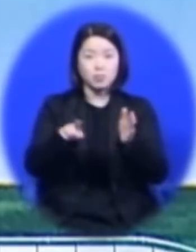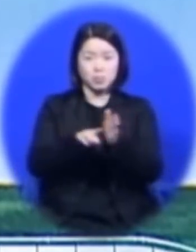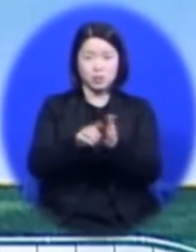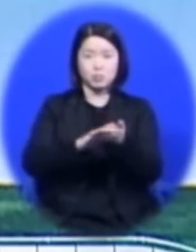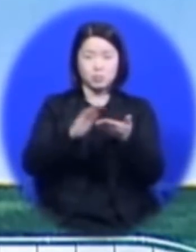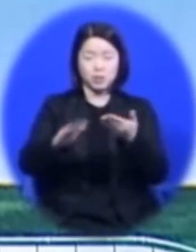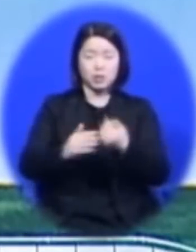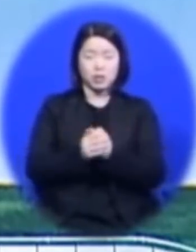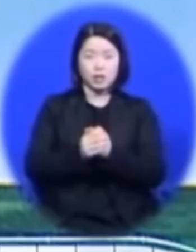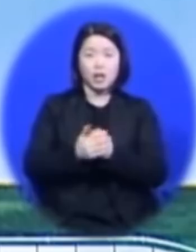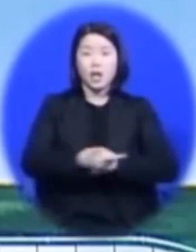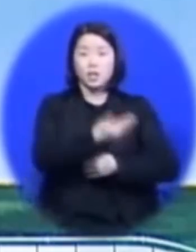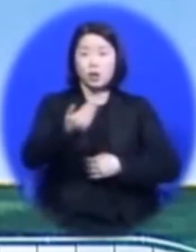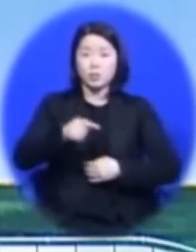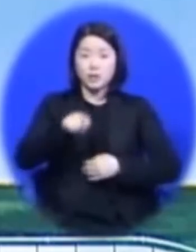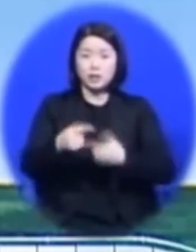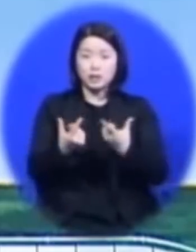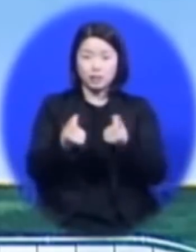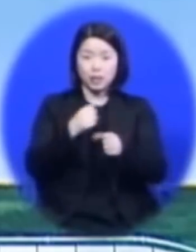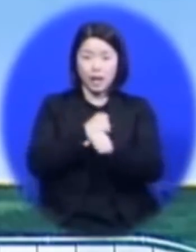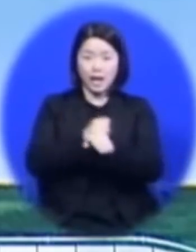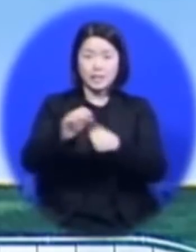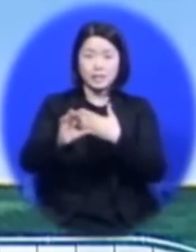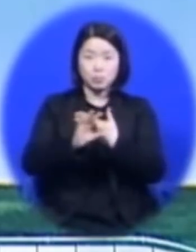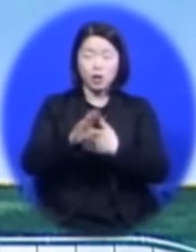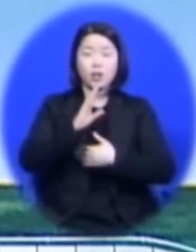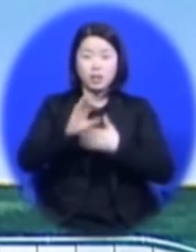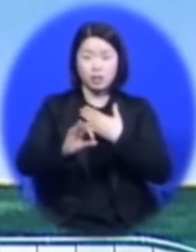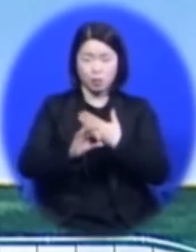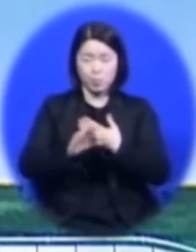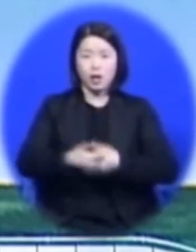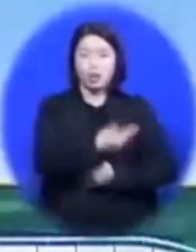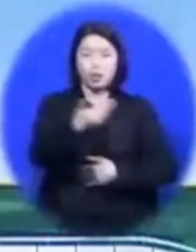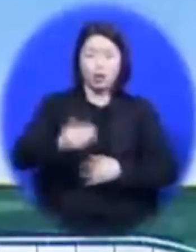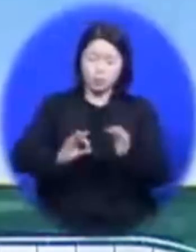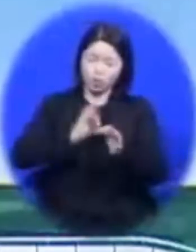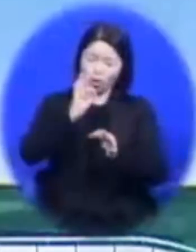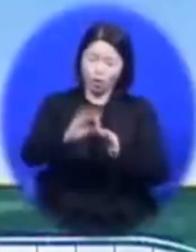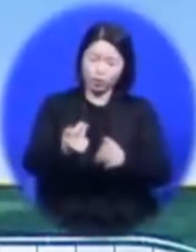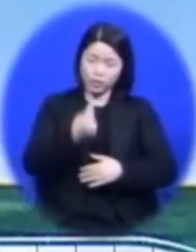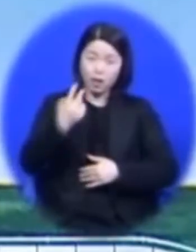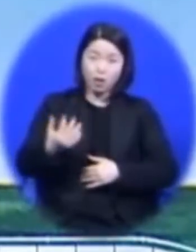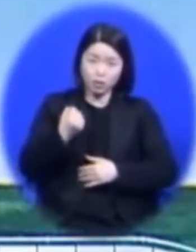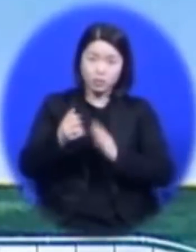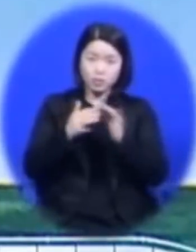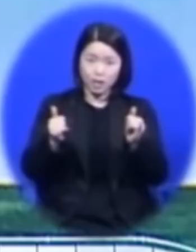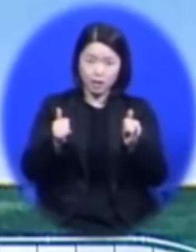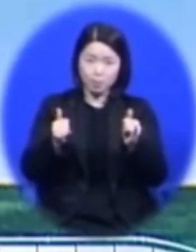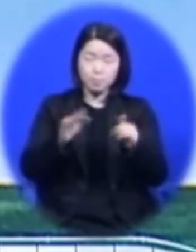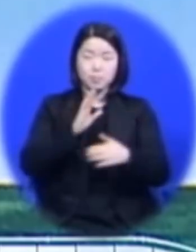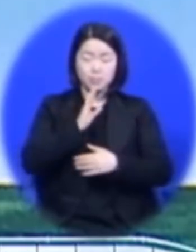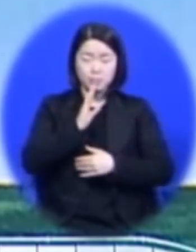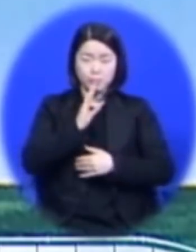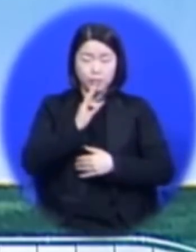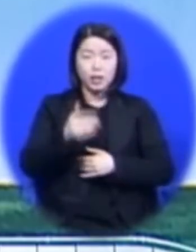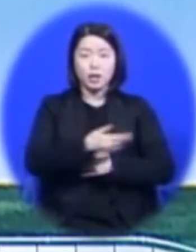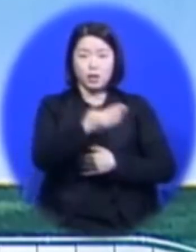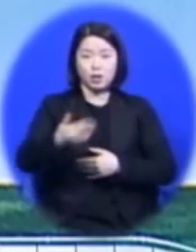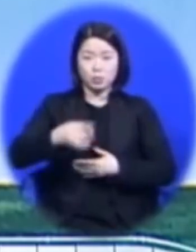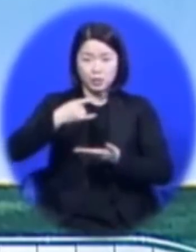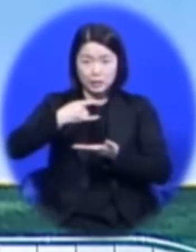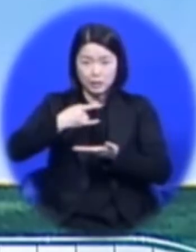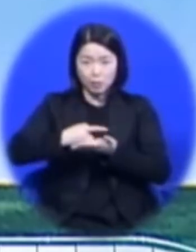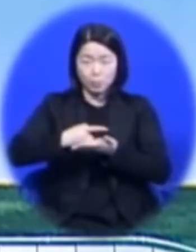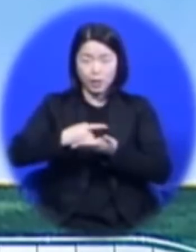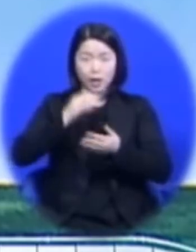여러분이 그렇게 하시면 그러면 여러분은 영생을 얻은 사람이고 여러분은 의롭다 함을